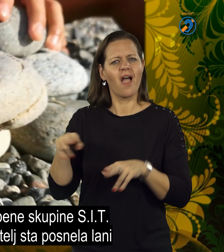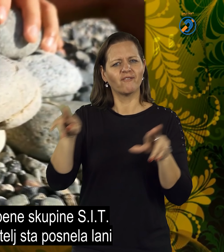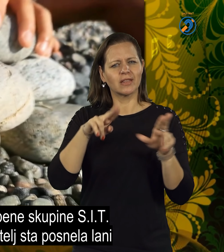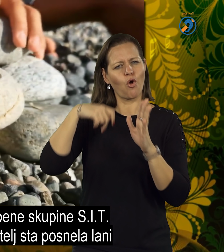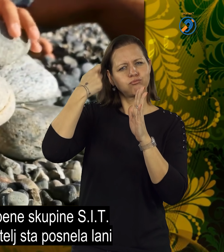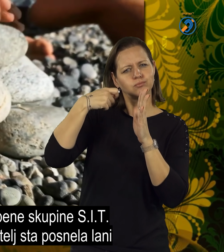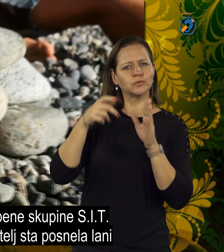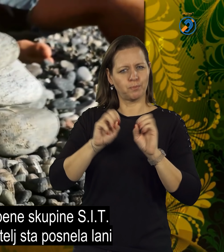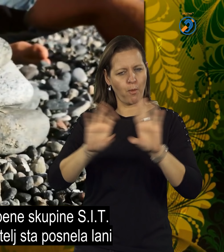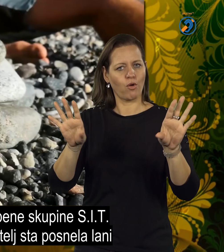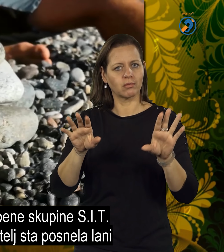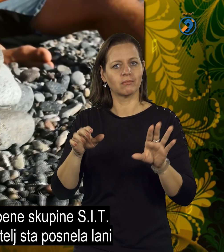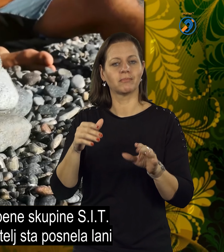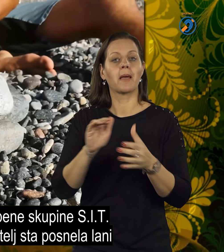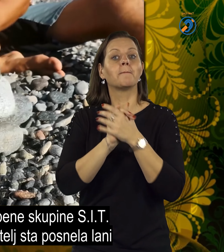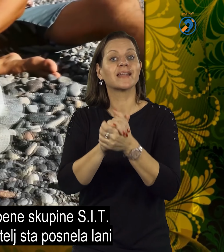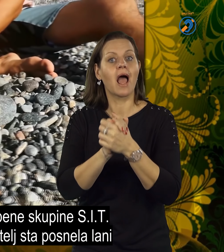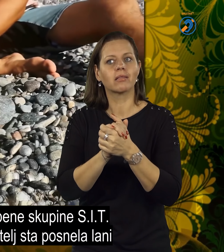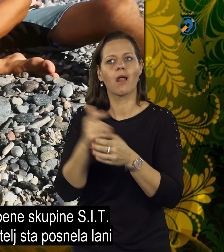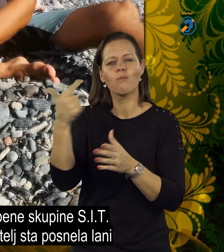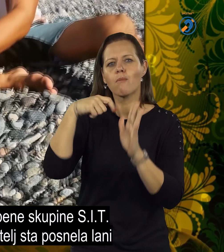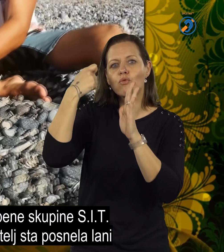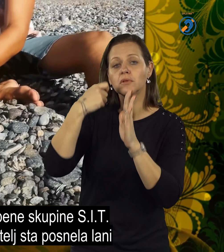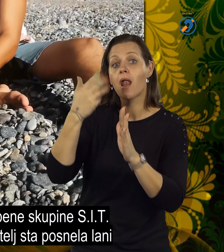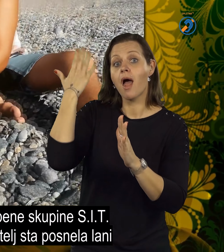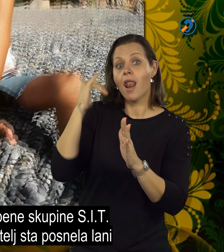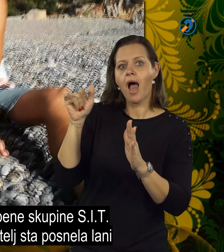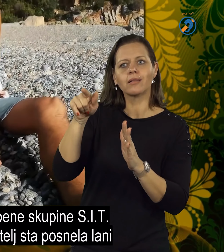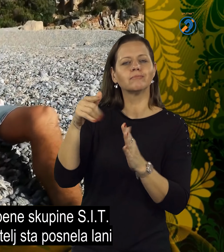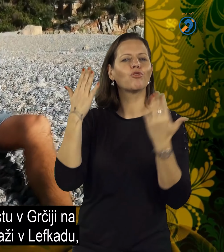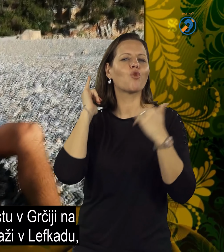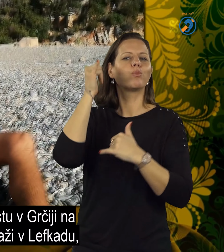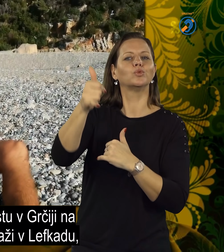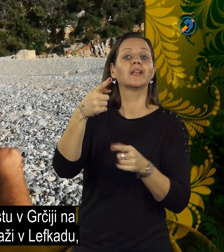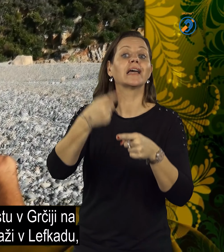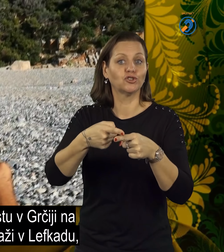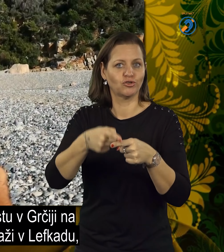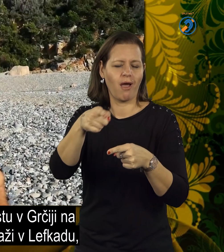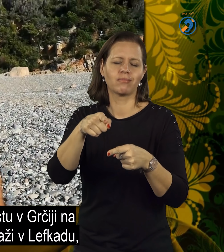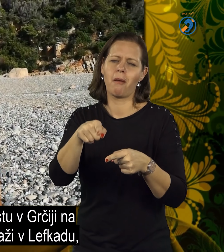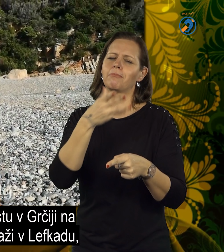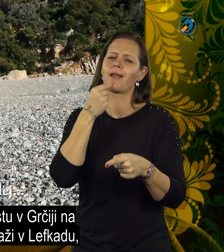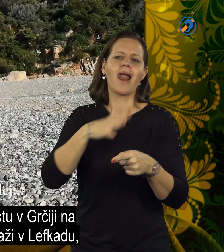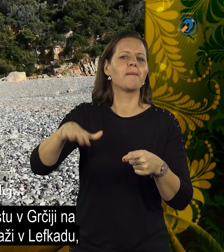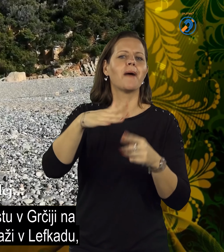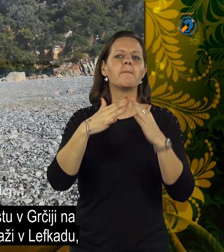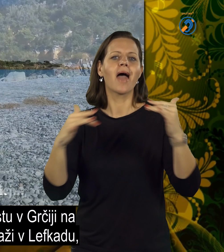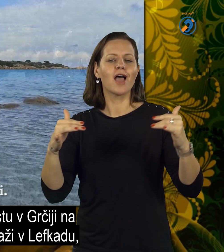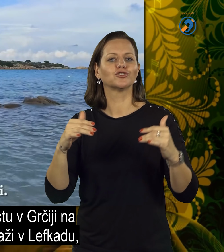Video spot Prijatelj sta posnela lani na dopustu v Grči na prelepi plaži v Levkado,